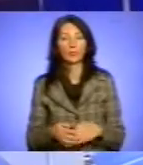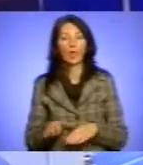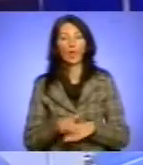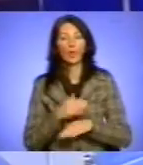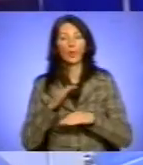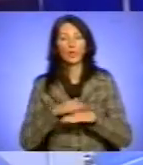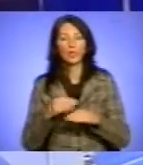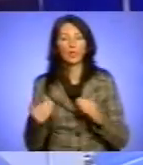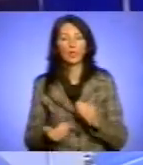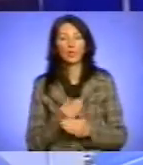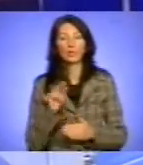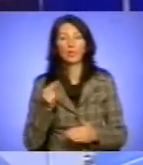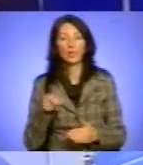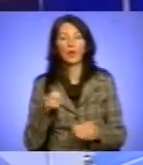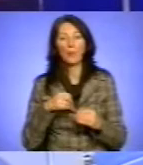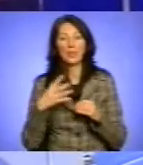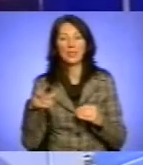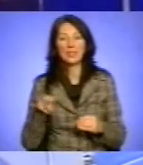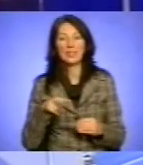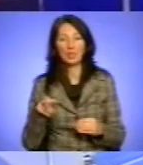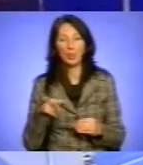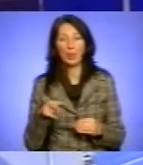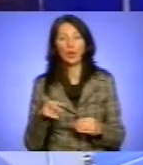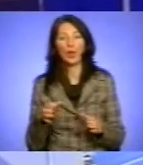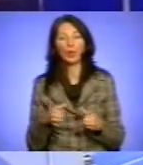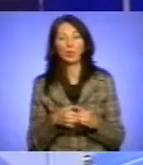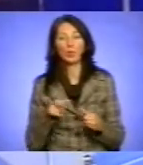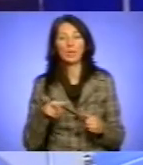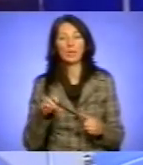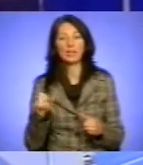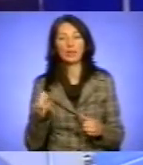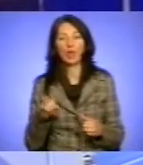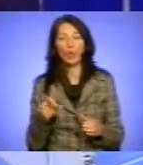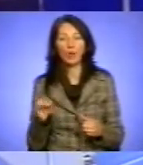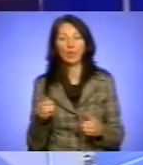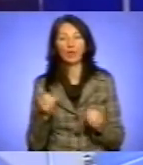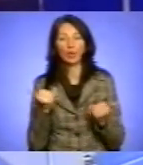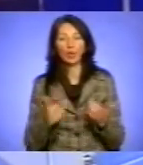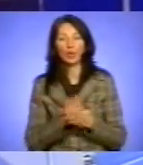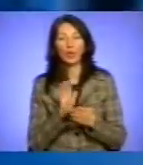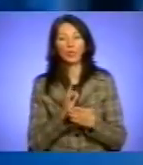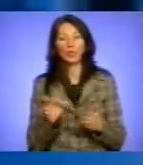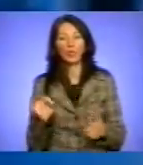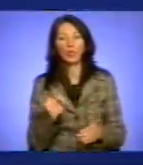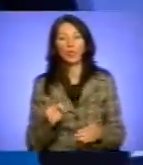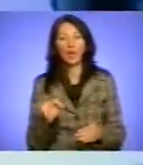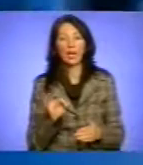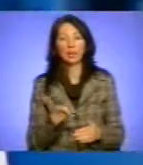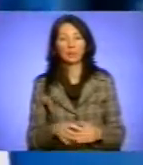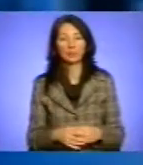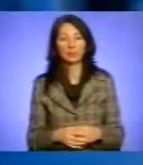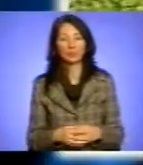Добрий вечір. З новинами четверга, 15 листопада, студії Лариси Романів. Сьогодні у випуску про таке.